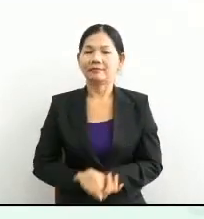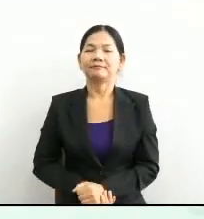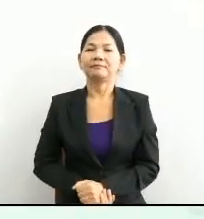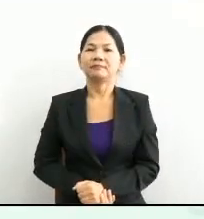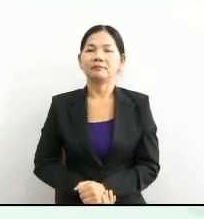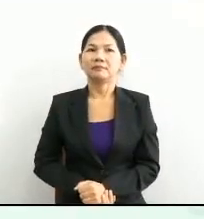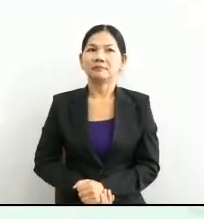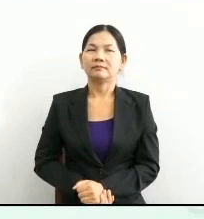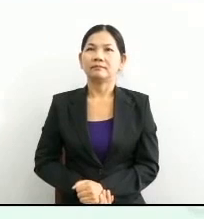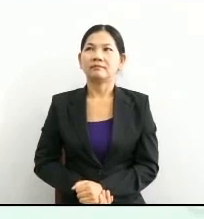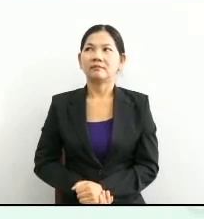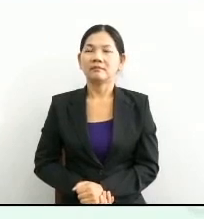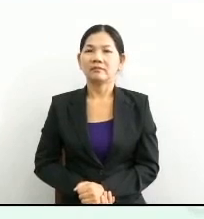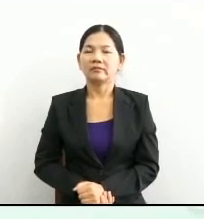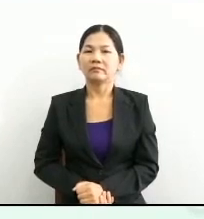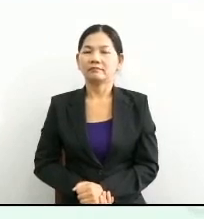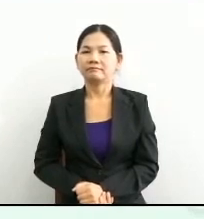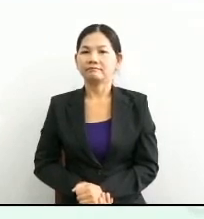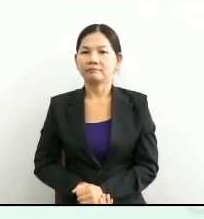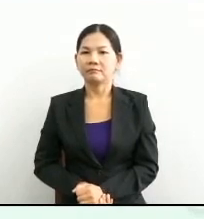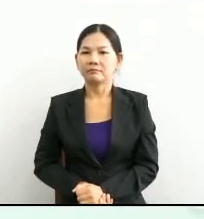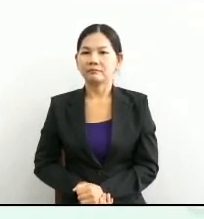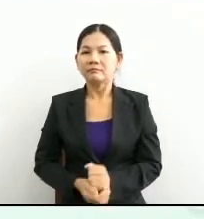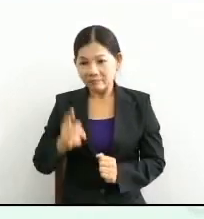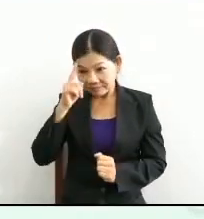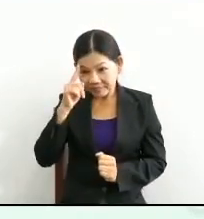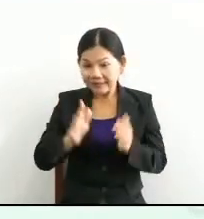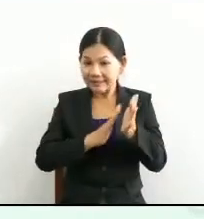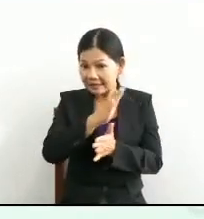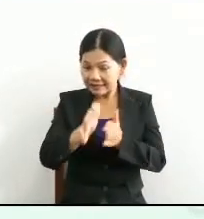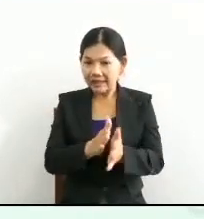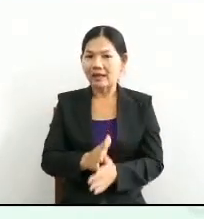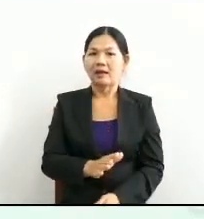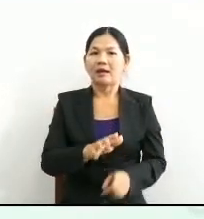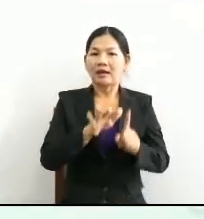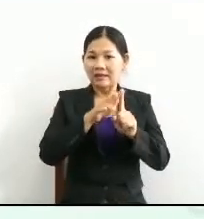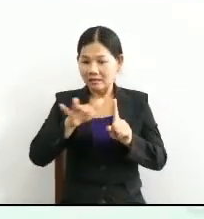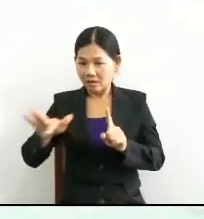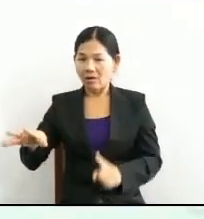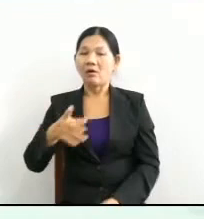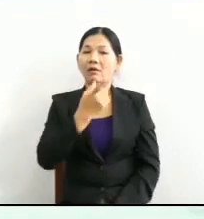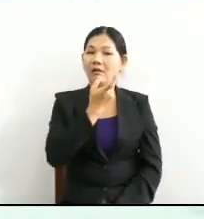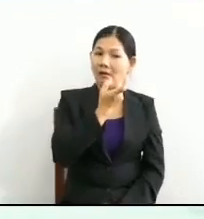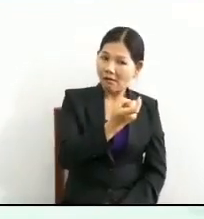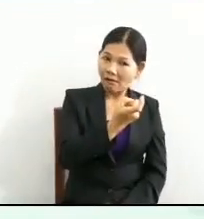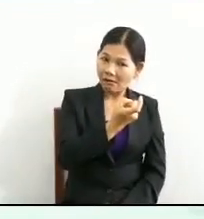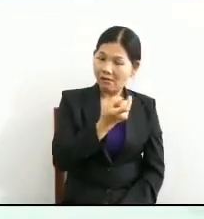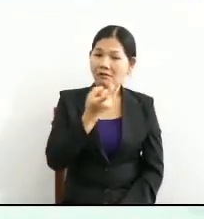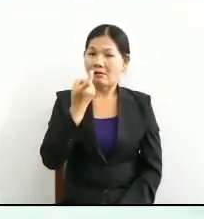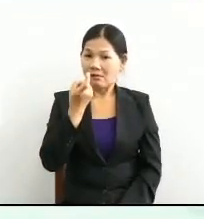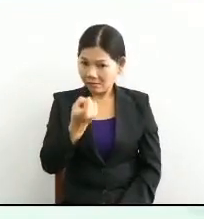con là xe và đá con an và đá con nhé ai che bị nè hạt hạt hạt